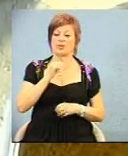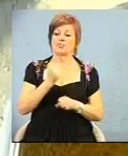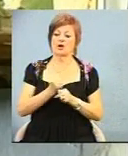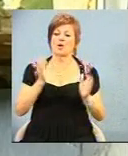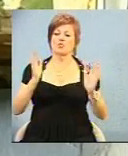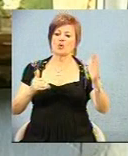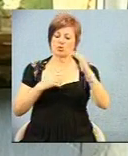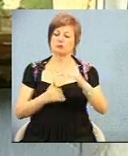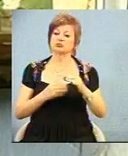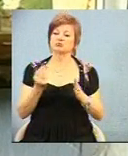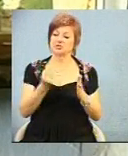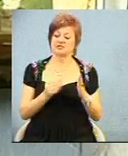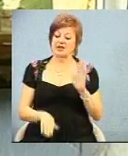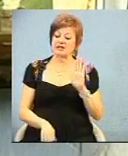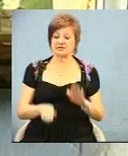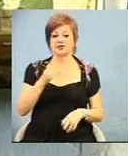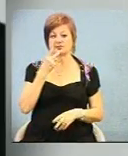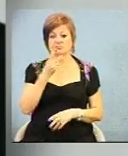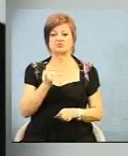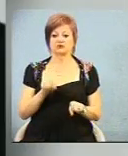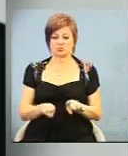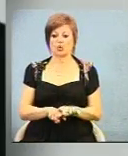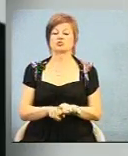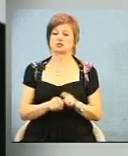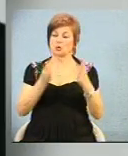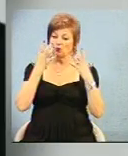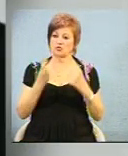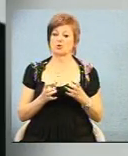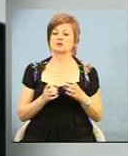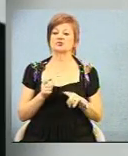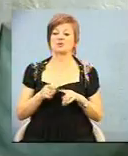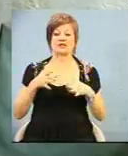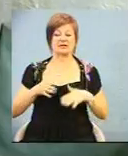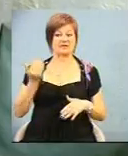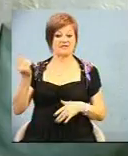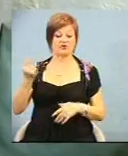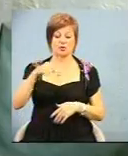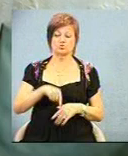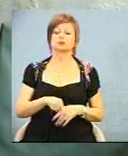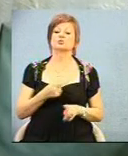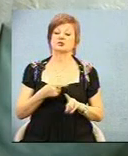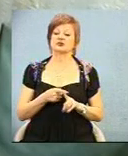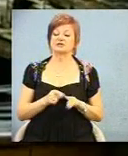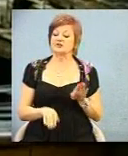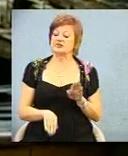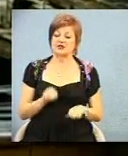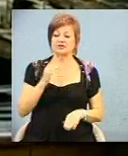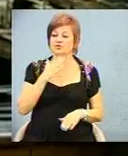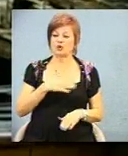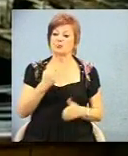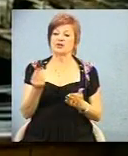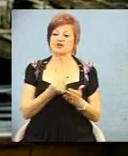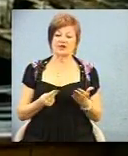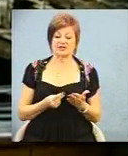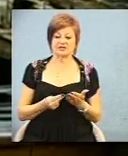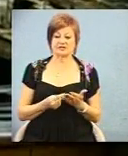не покладаючи рук, тож змалку й сам зацікавився. Батькові краєвиди Північного Кавказу – одна з найулюбленіших робіт дитинства. Свого часу Антон